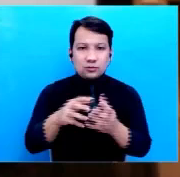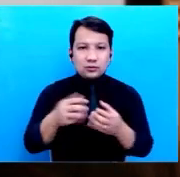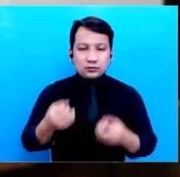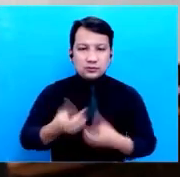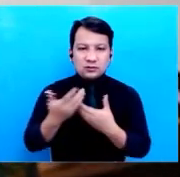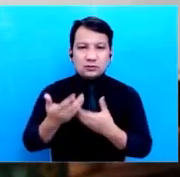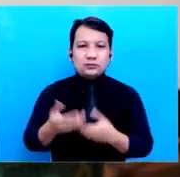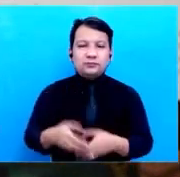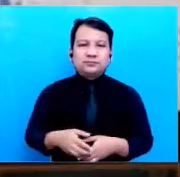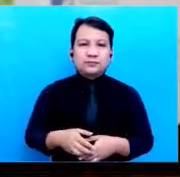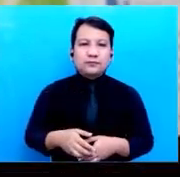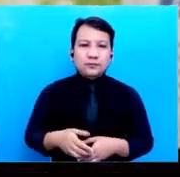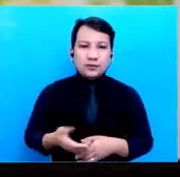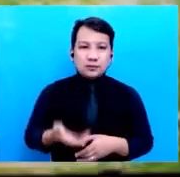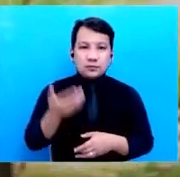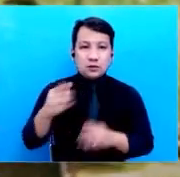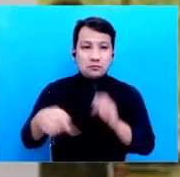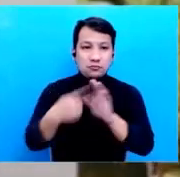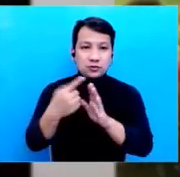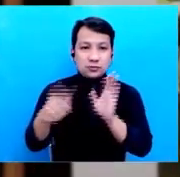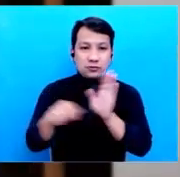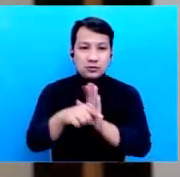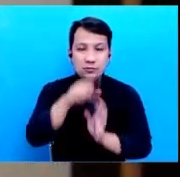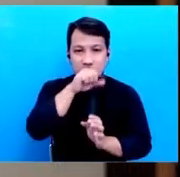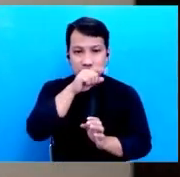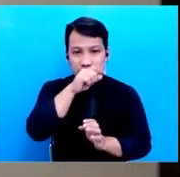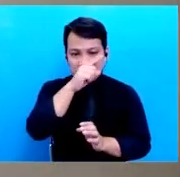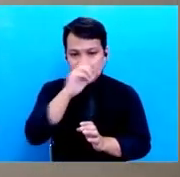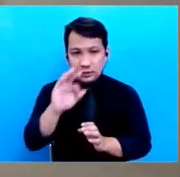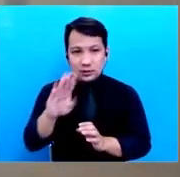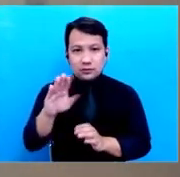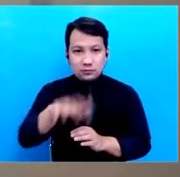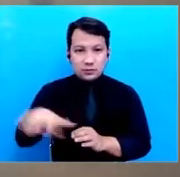nito, una nang ipinagbawal ang Twitter at Facebook